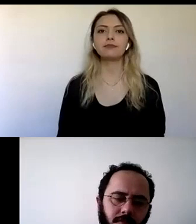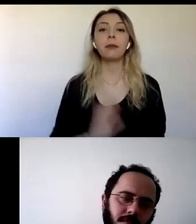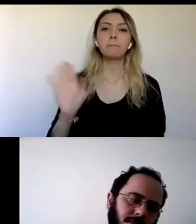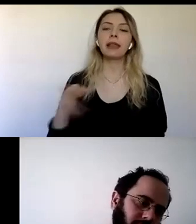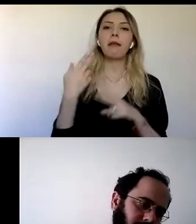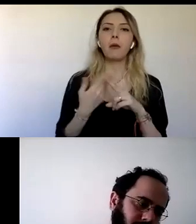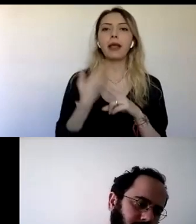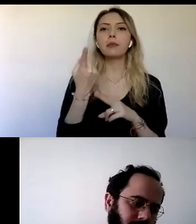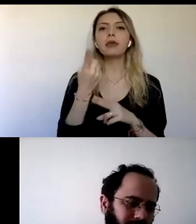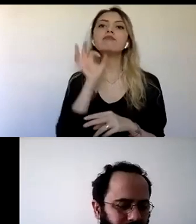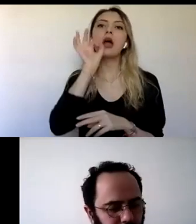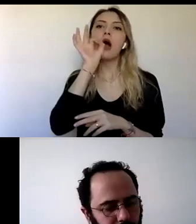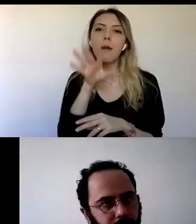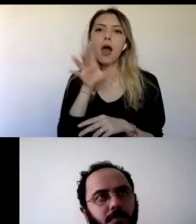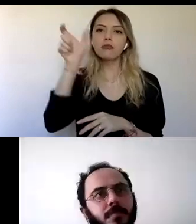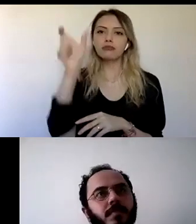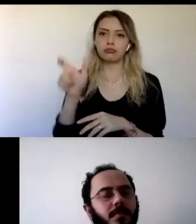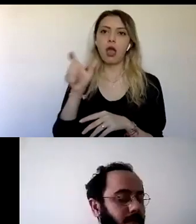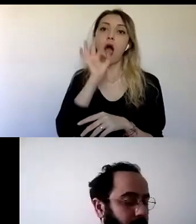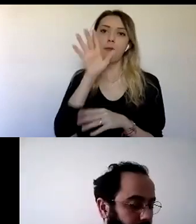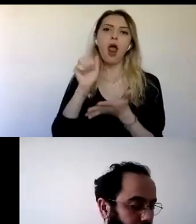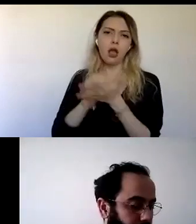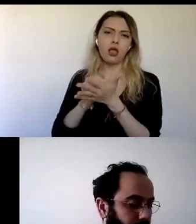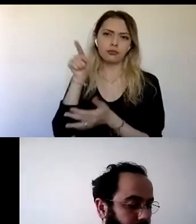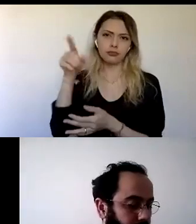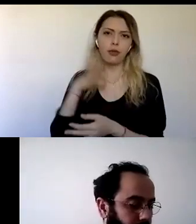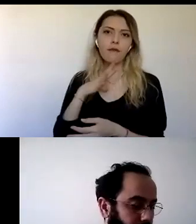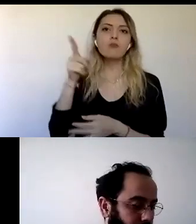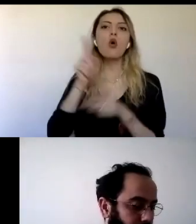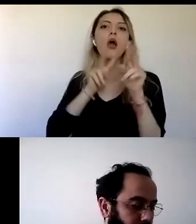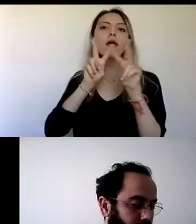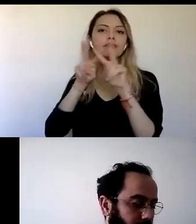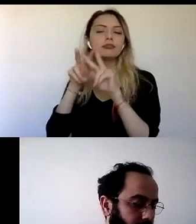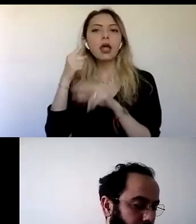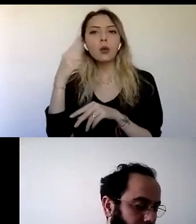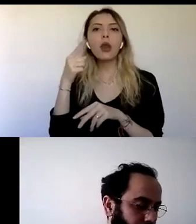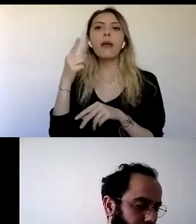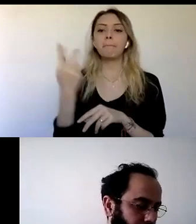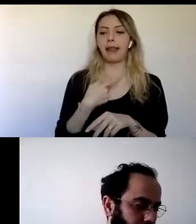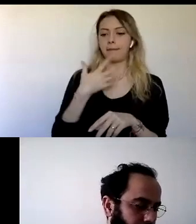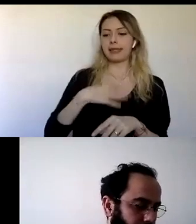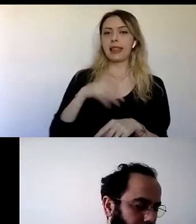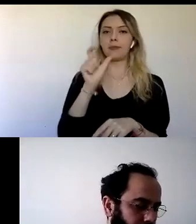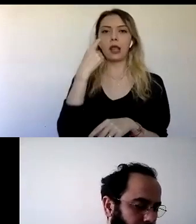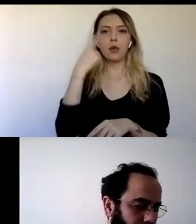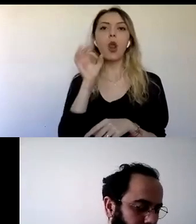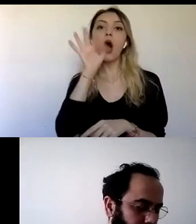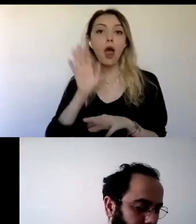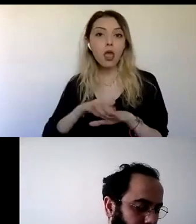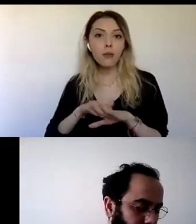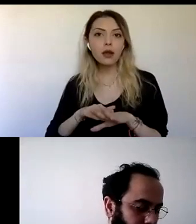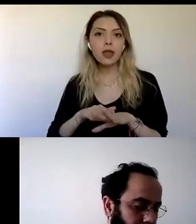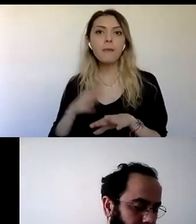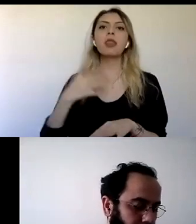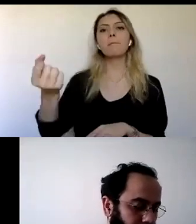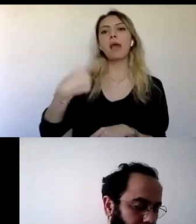bir not uygulaması var, Evernote. İşte şu siteye haber girerse benim Evernote'umu ekle gibi. Aslında internet dünyasının birbiriyle